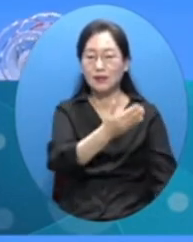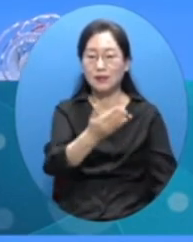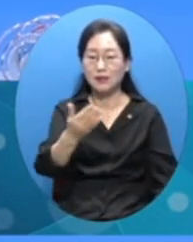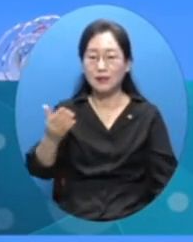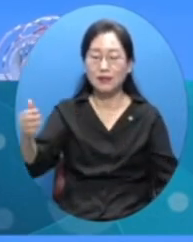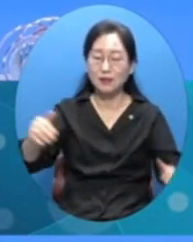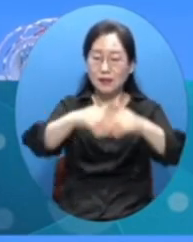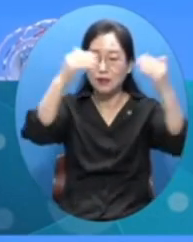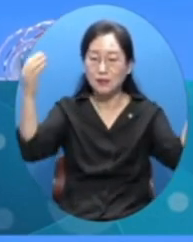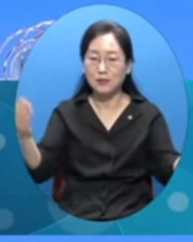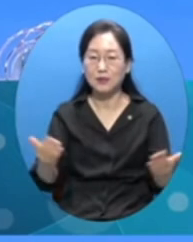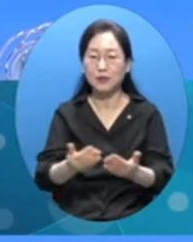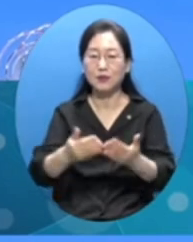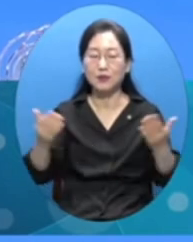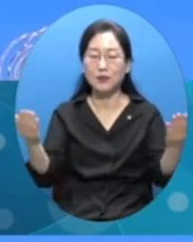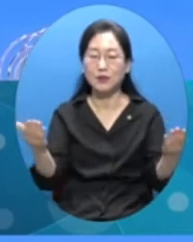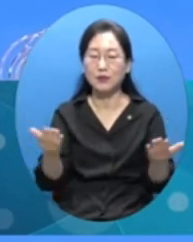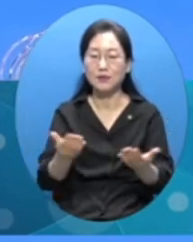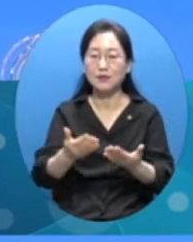내가